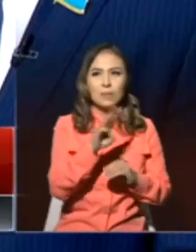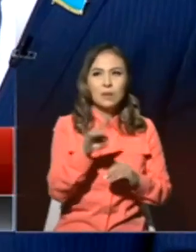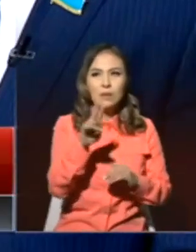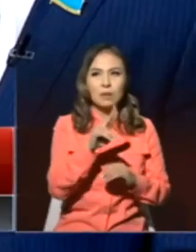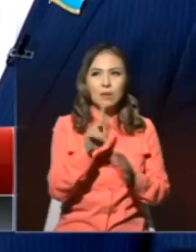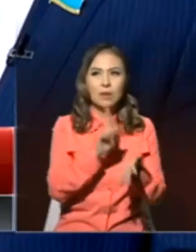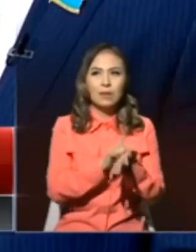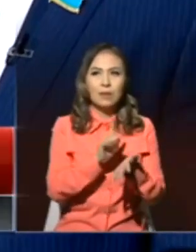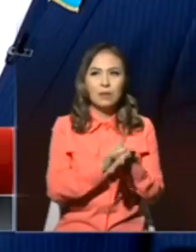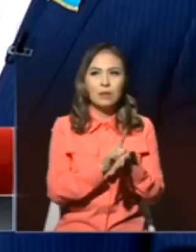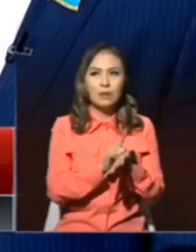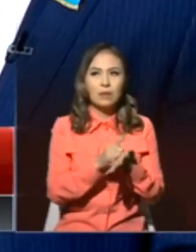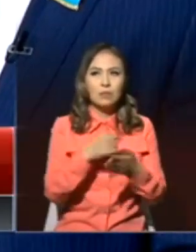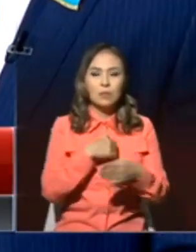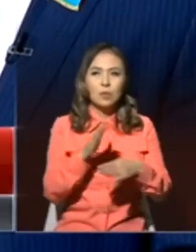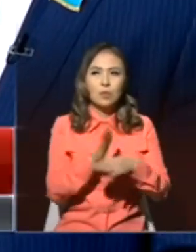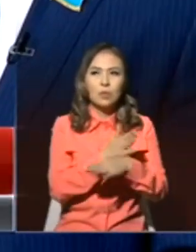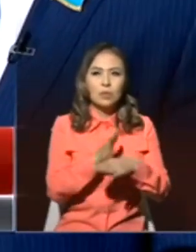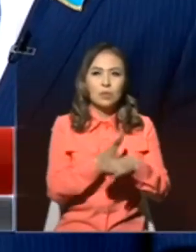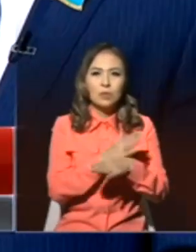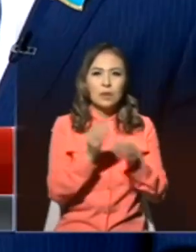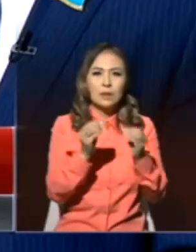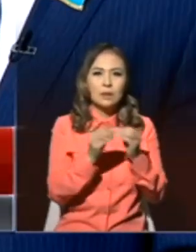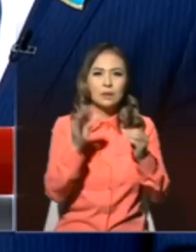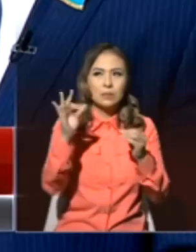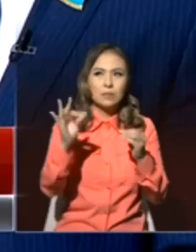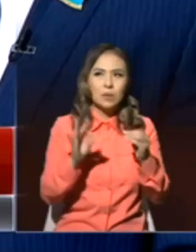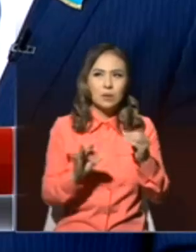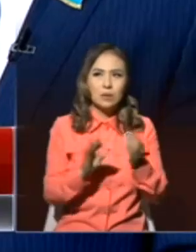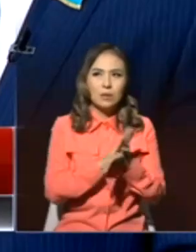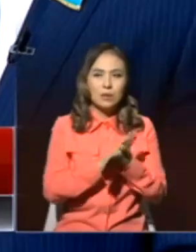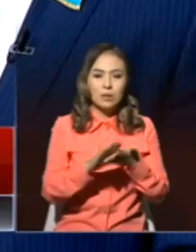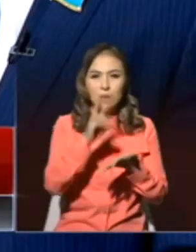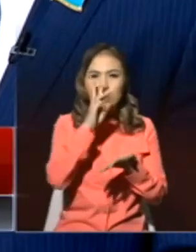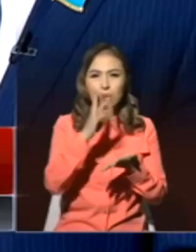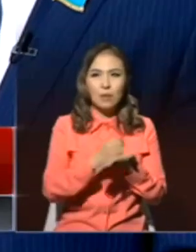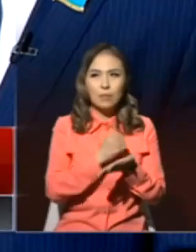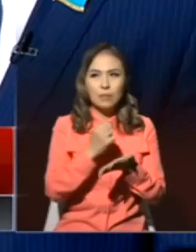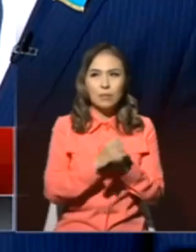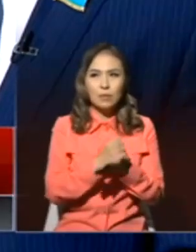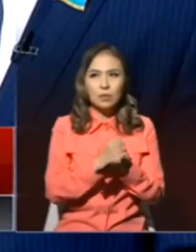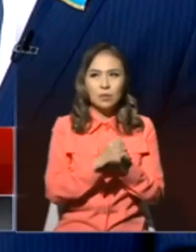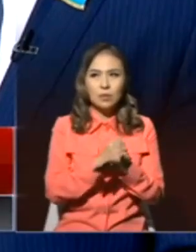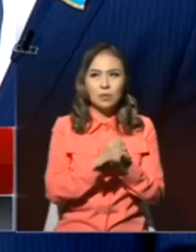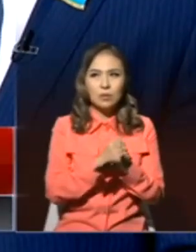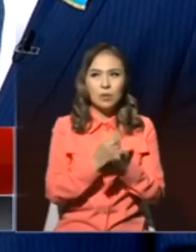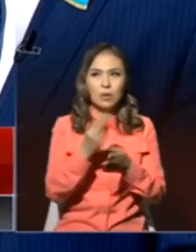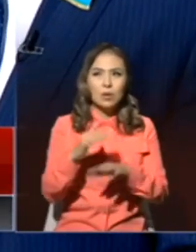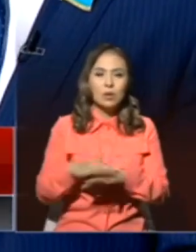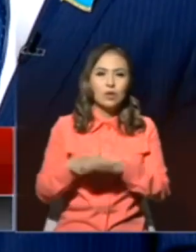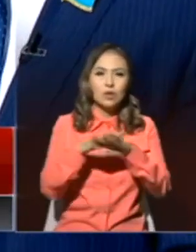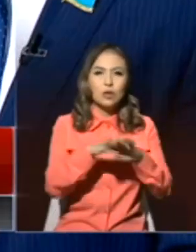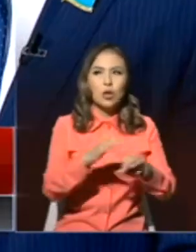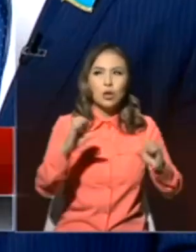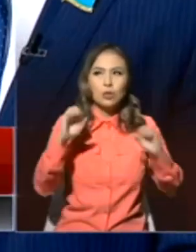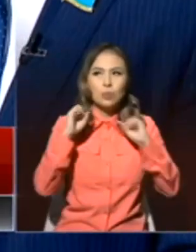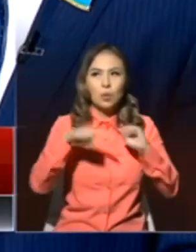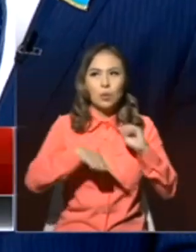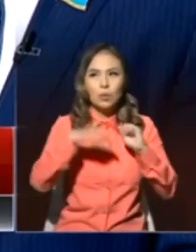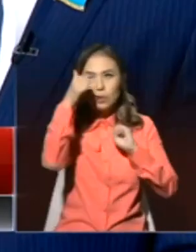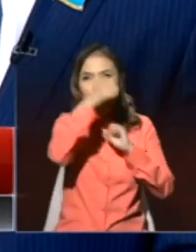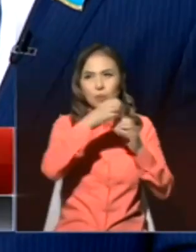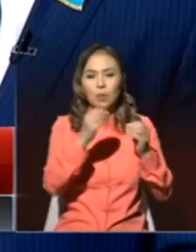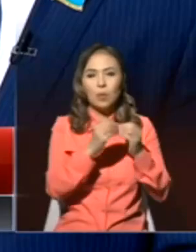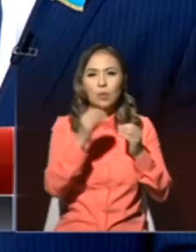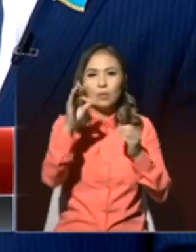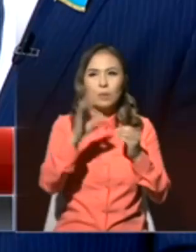қана салық. Біз одан бөлек 10% таза табыстан 10%-ды спорт қорына аударып отырамыз. Және осы жылдан бастап